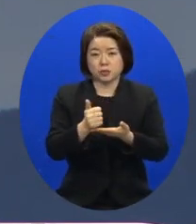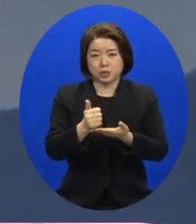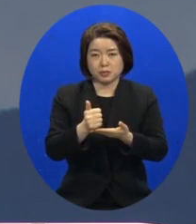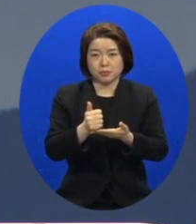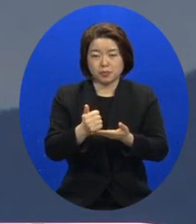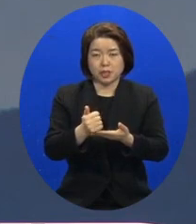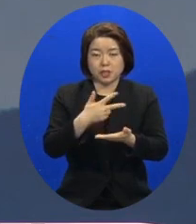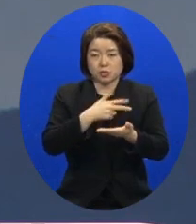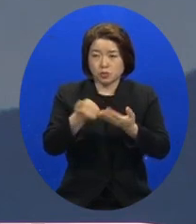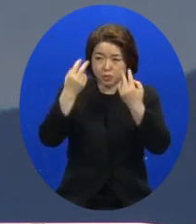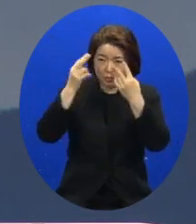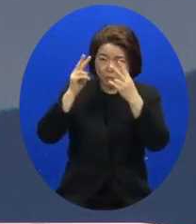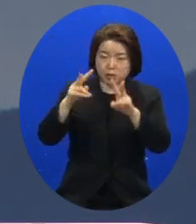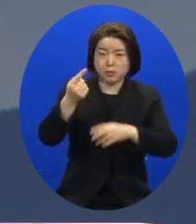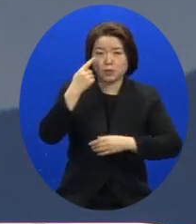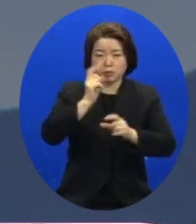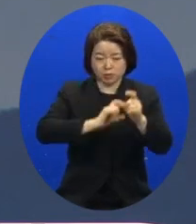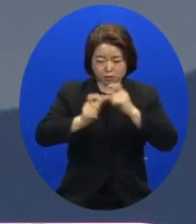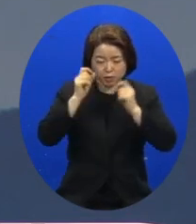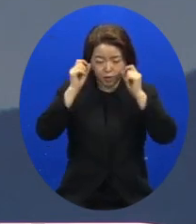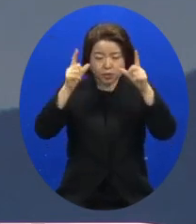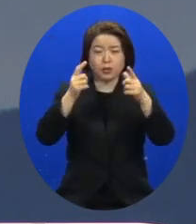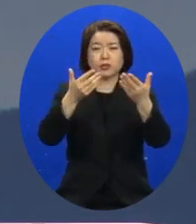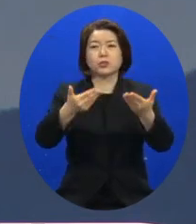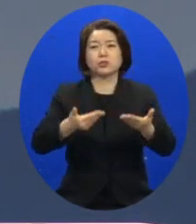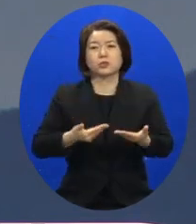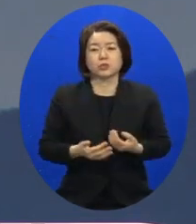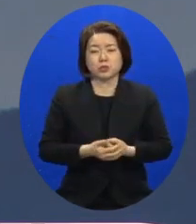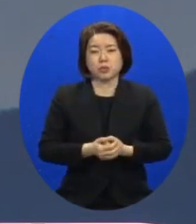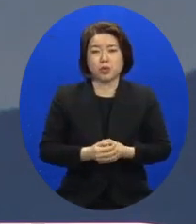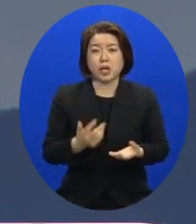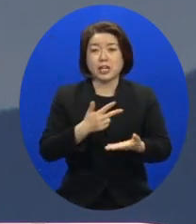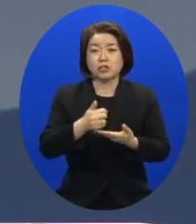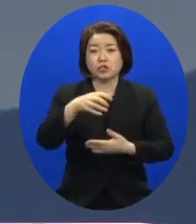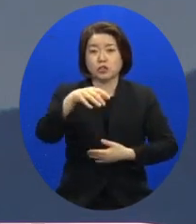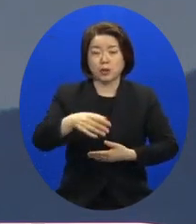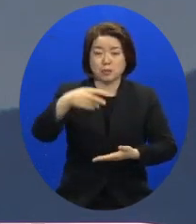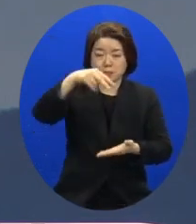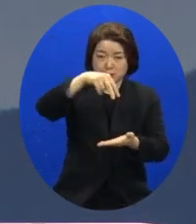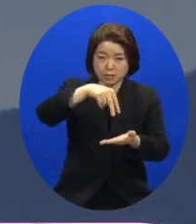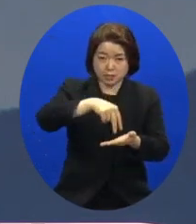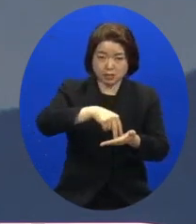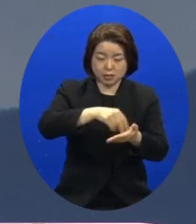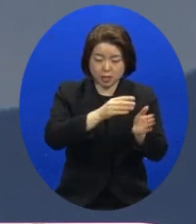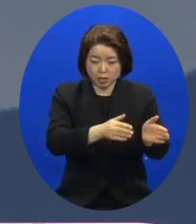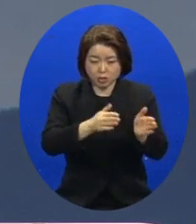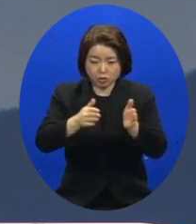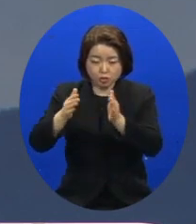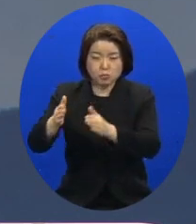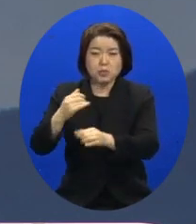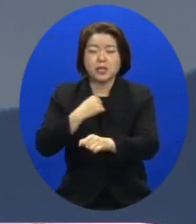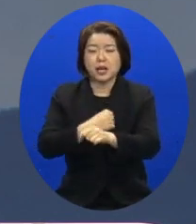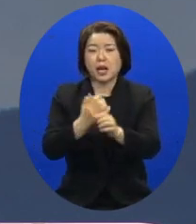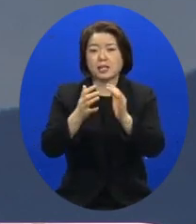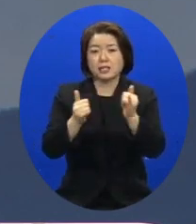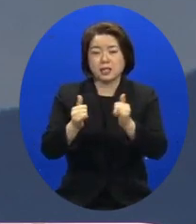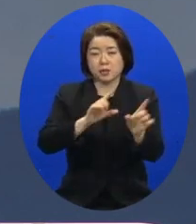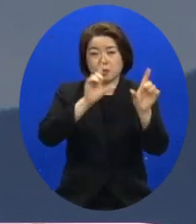주님 바라보는 눈을 더 분명히 여시고 그리고 주님 앞에 설 때를 준비한 자로 살게 해